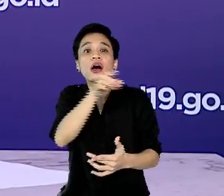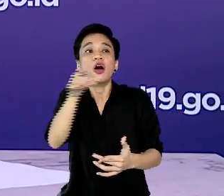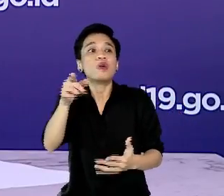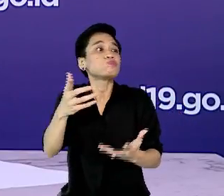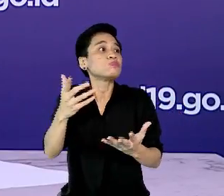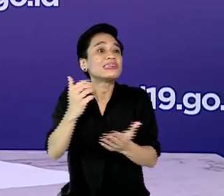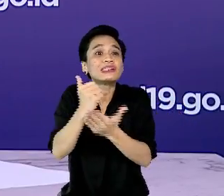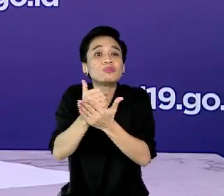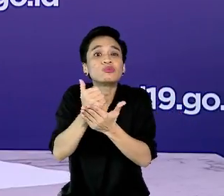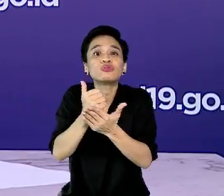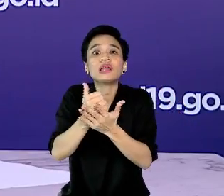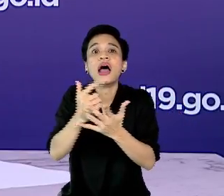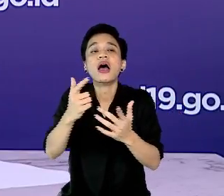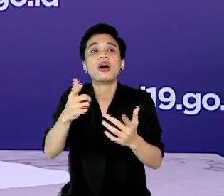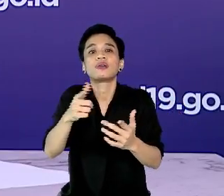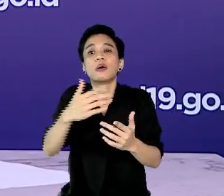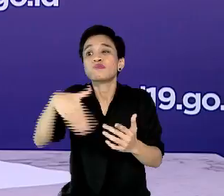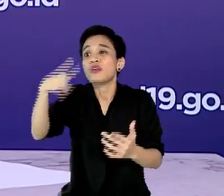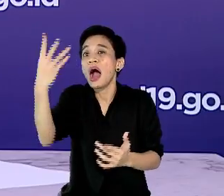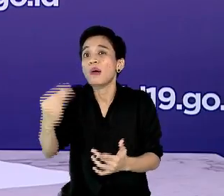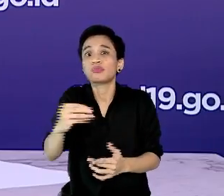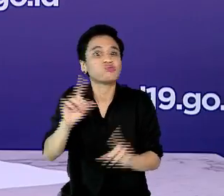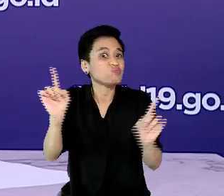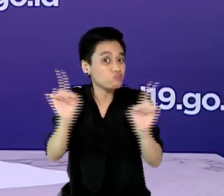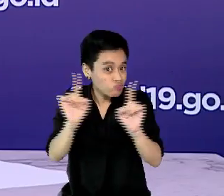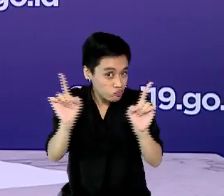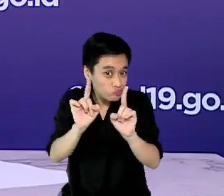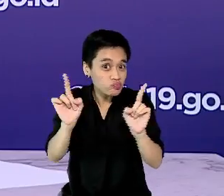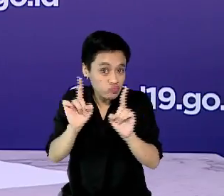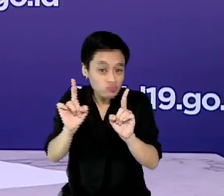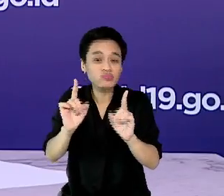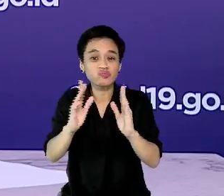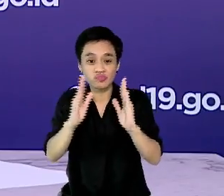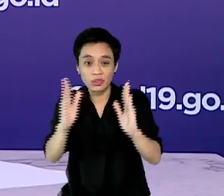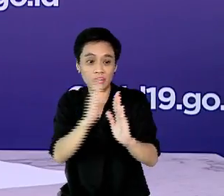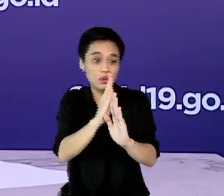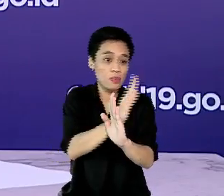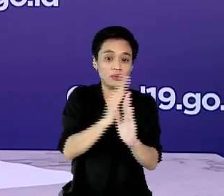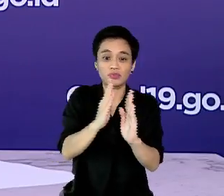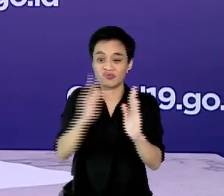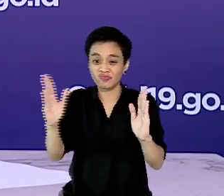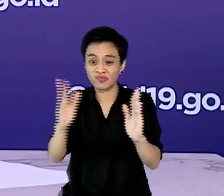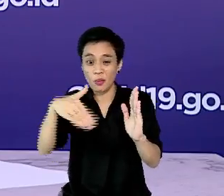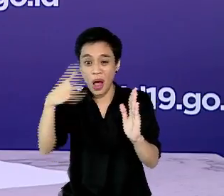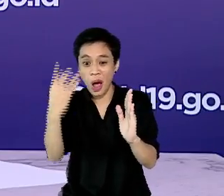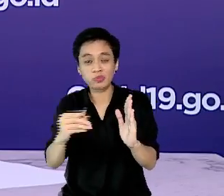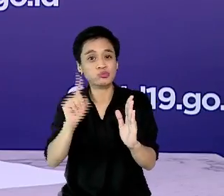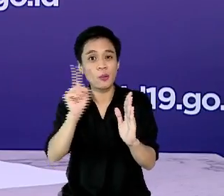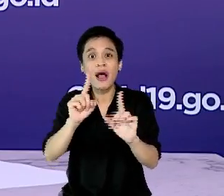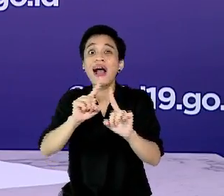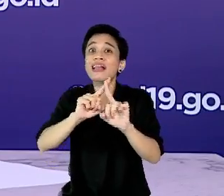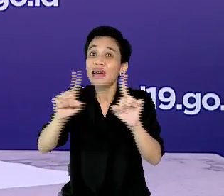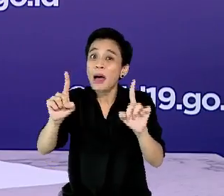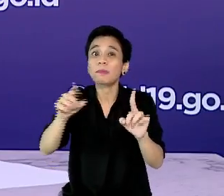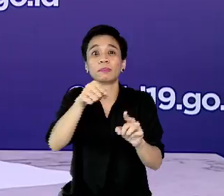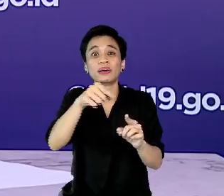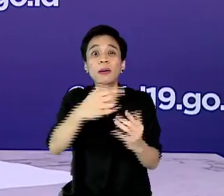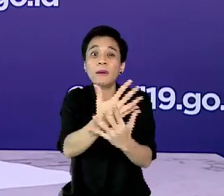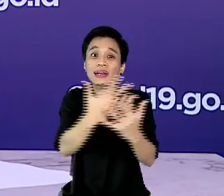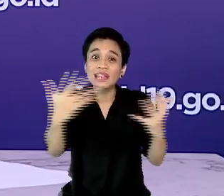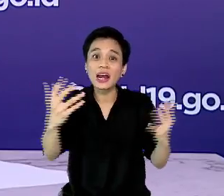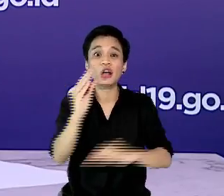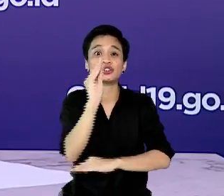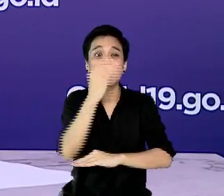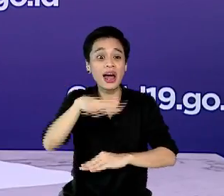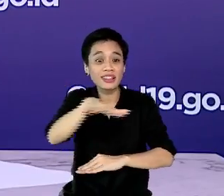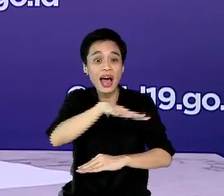telah diberlakukan periode peniadaan mudik sebelum dan setelah Idul Fitri, namun mobilitas penduduk keluar Jabodetabek